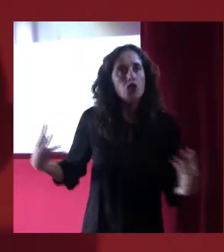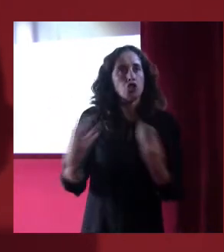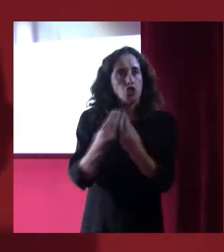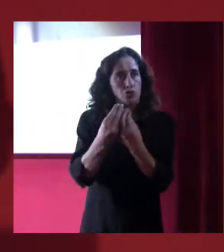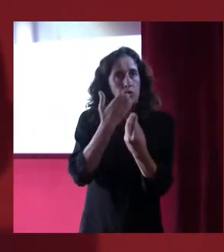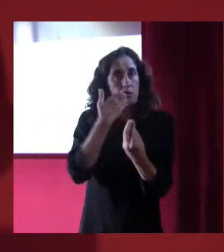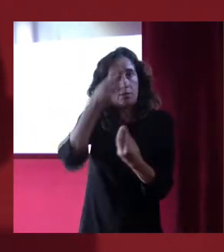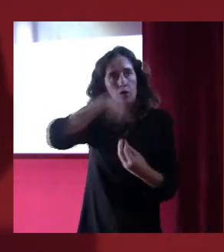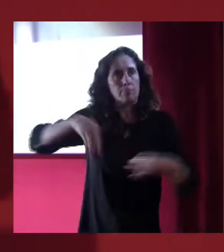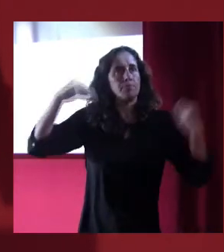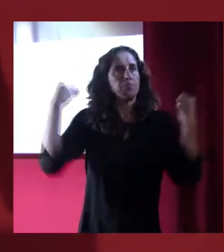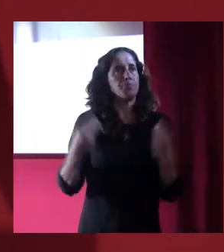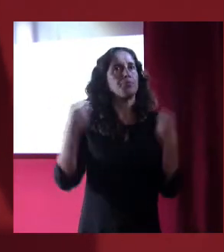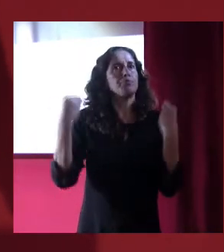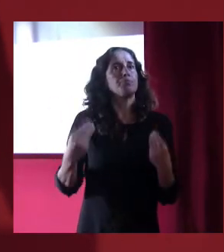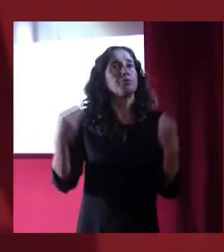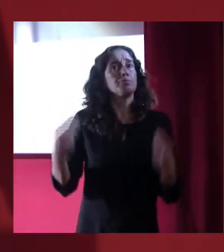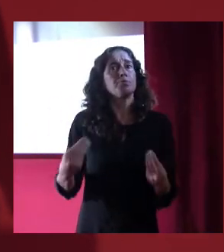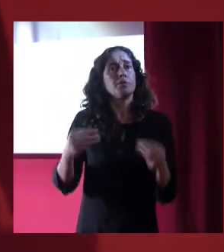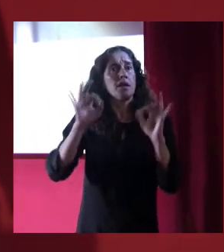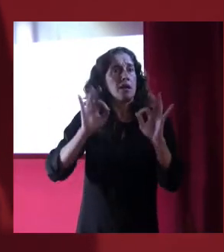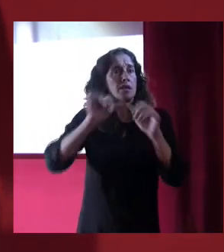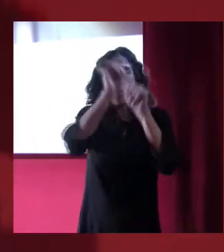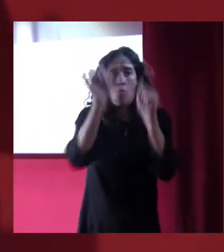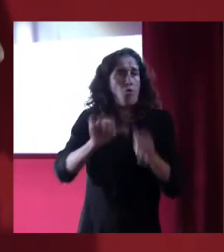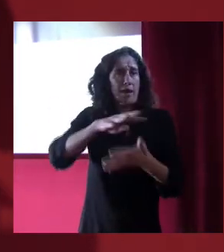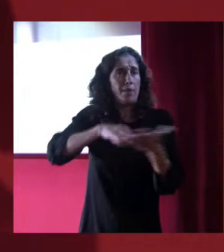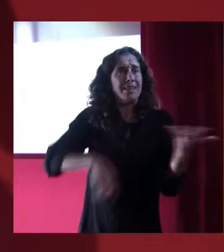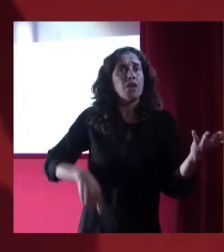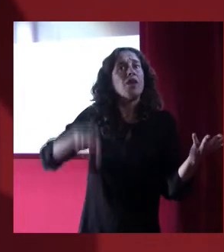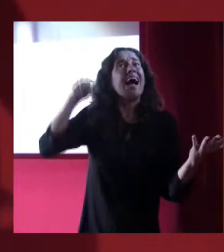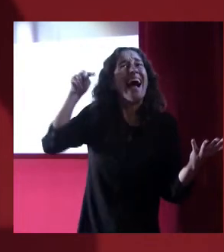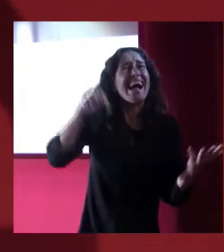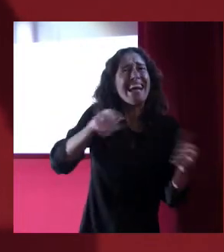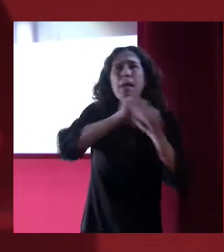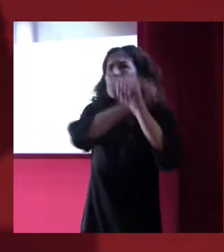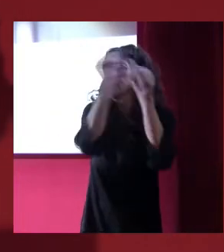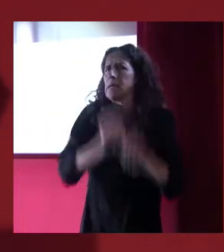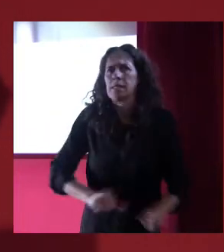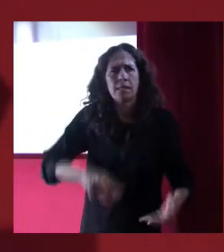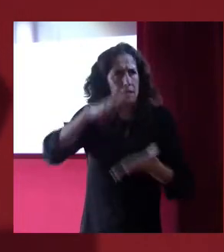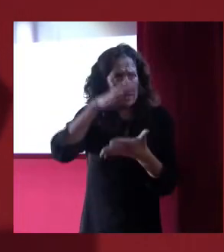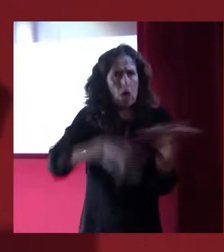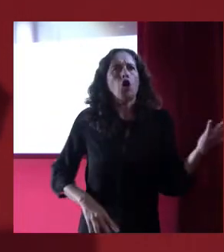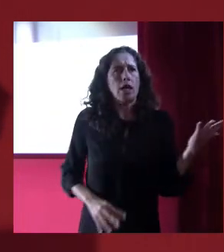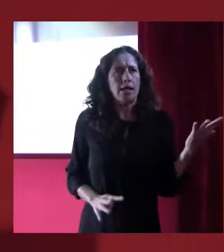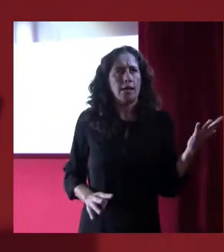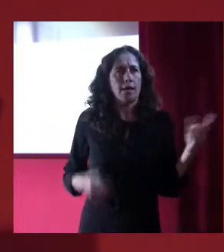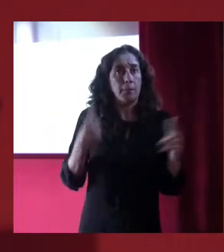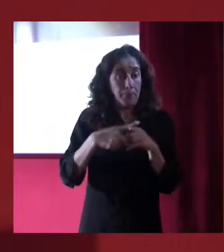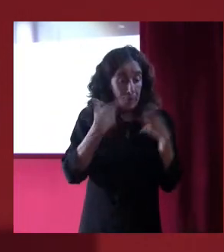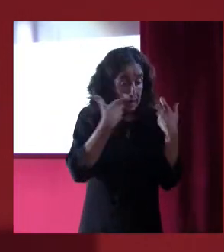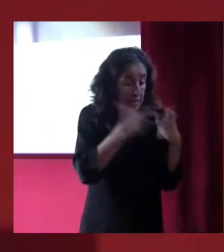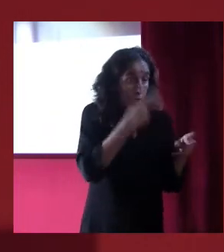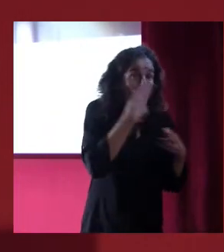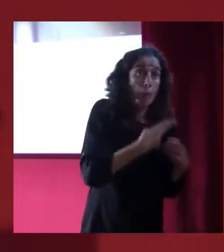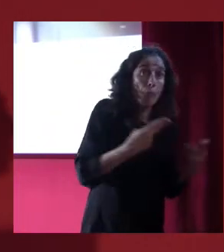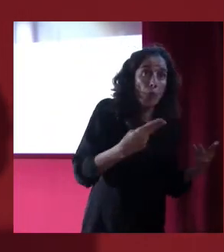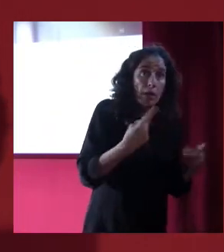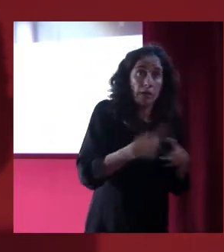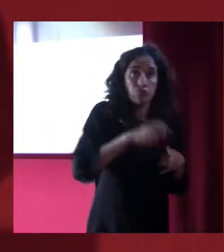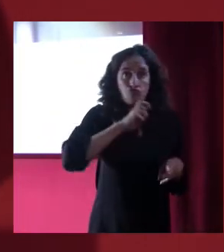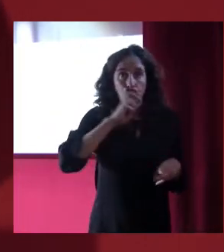volem fer-ho bé. Aquest és el model Barcelona i no un altre. Aquest és el model Barcelona. Perquè el sector públic té la